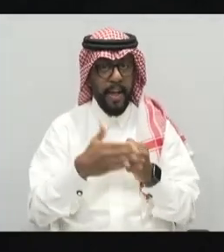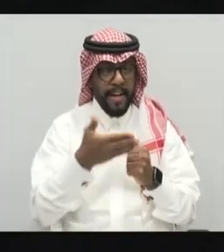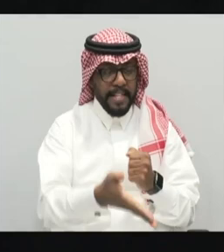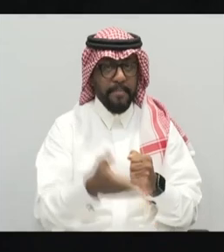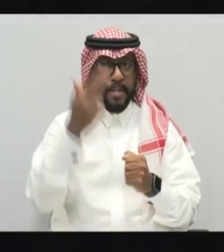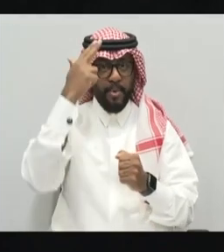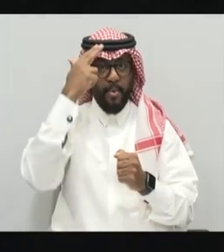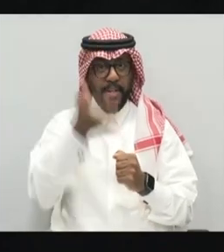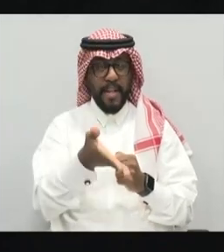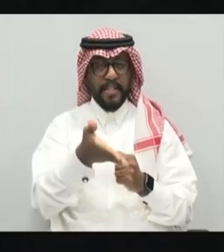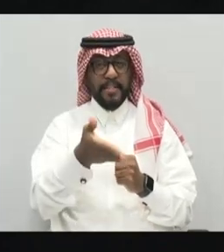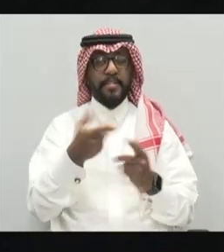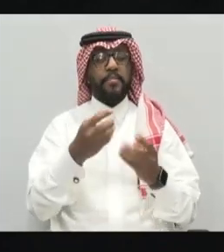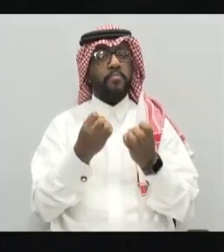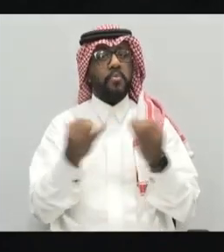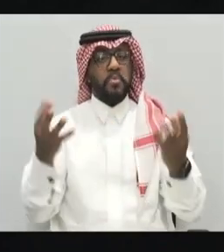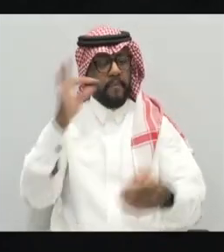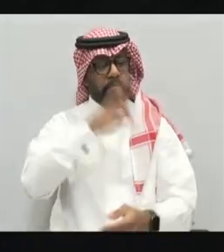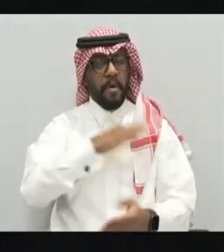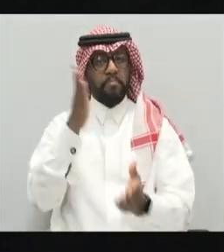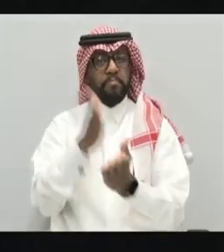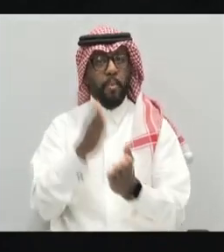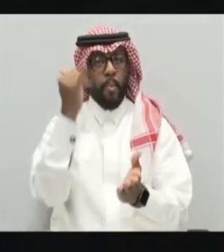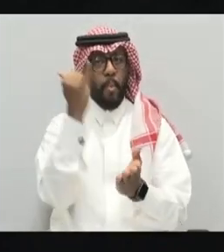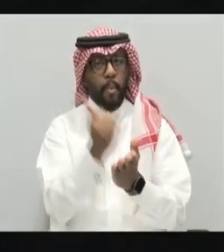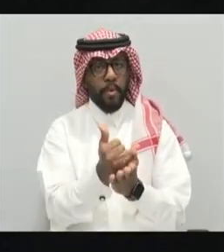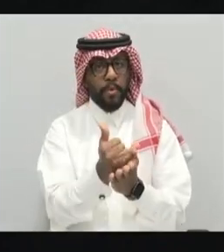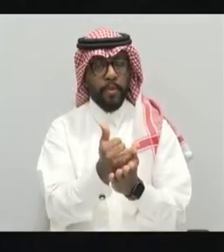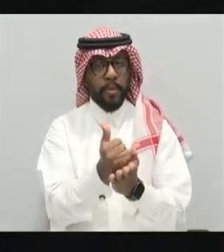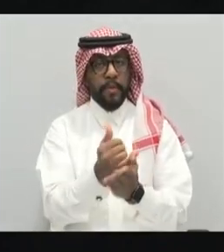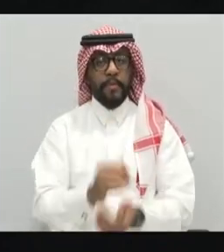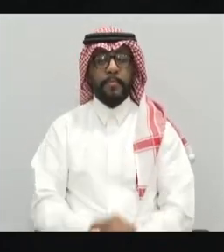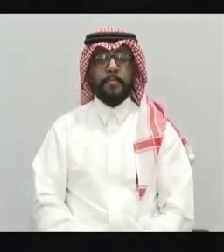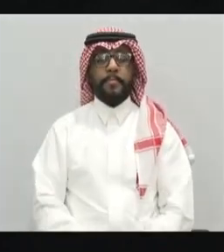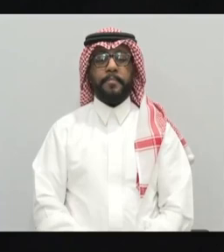وطنه وتعرفنا على فوائد الالتزام بالمسؤوليات